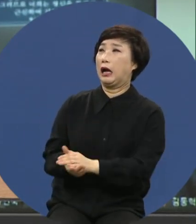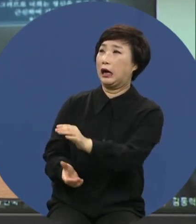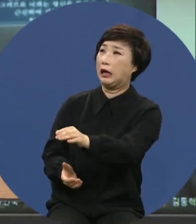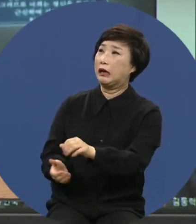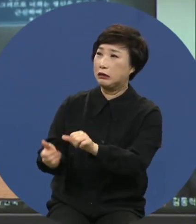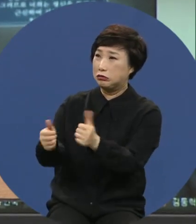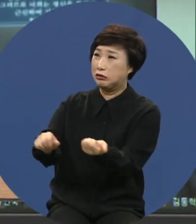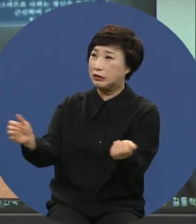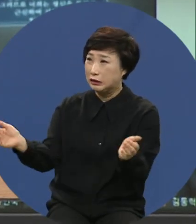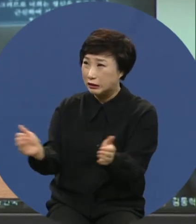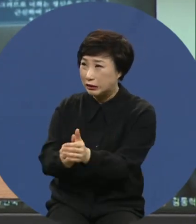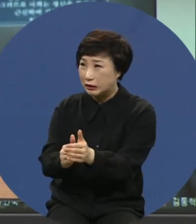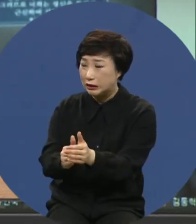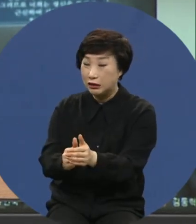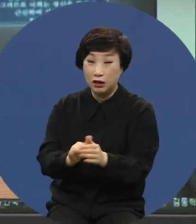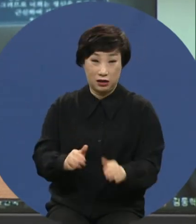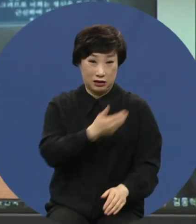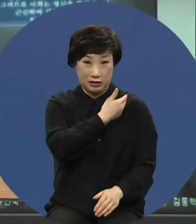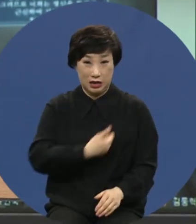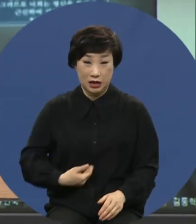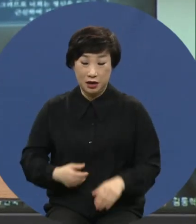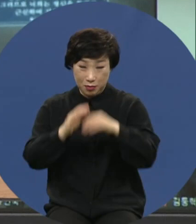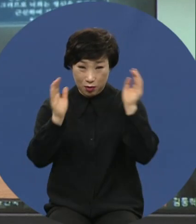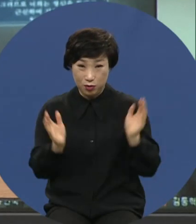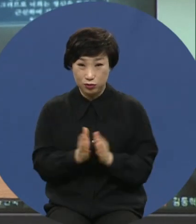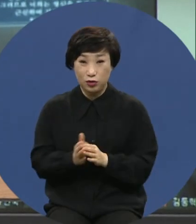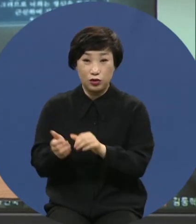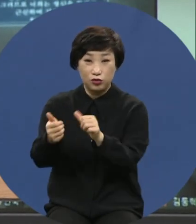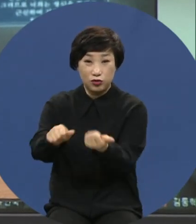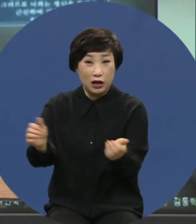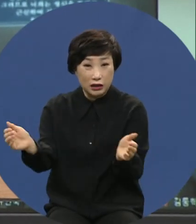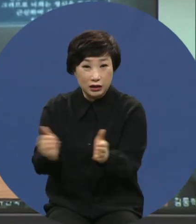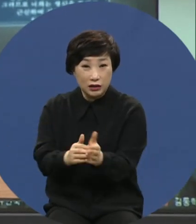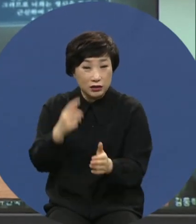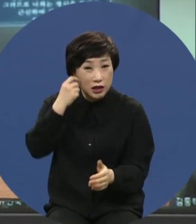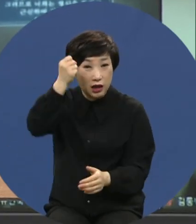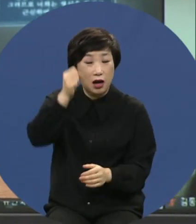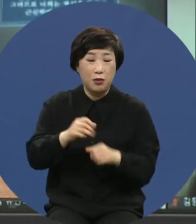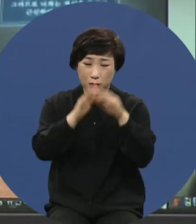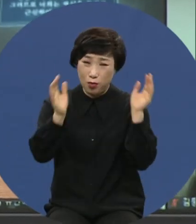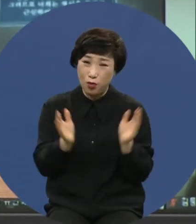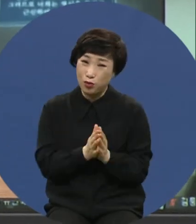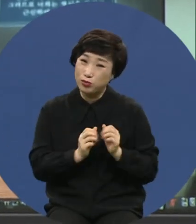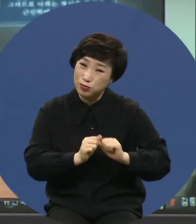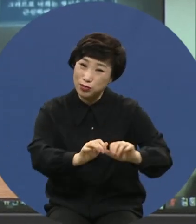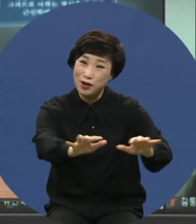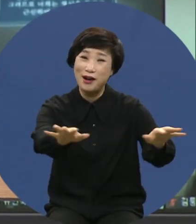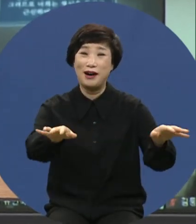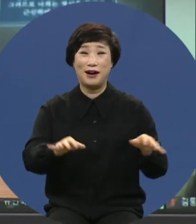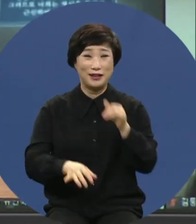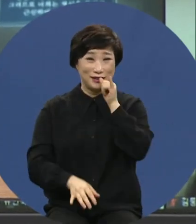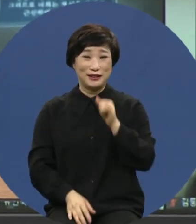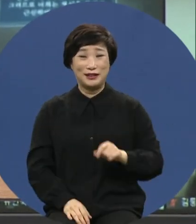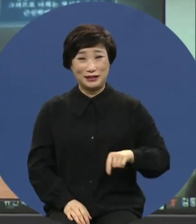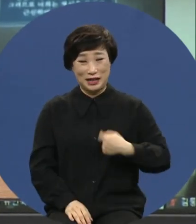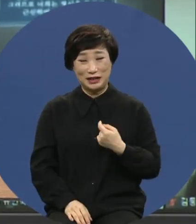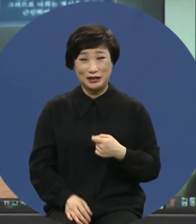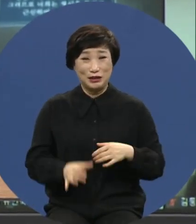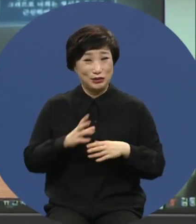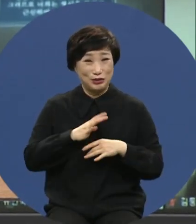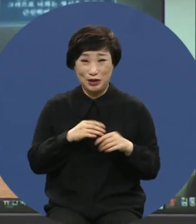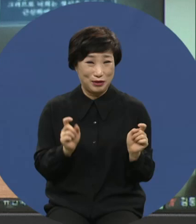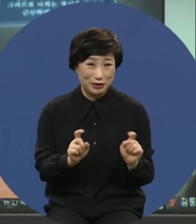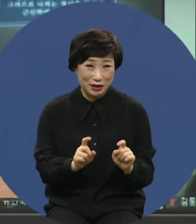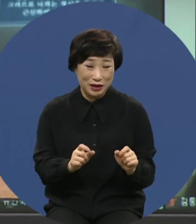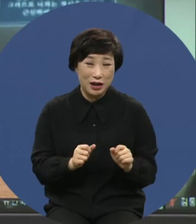죽음으로 끝났다. 그 제자들도 전부 다 죽음으로 끝났다고 생각하고 다 자기들이 두려워